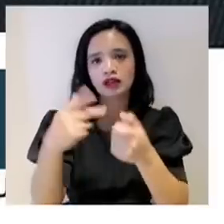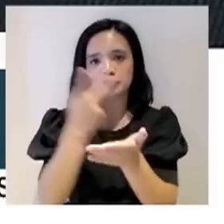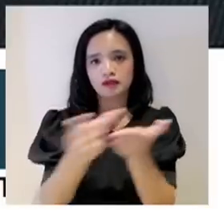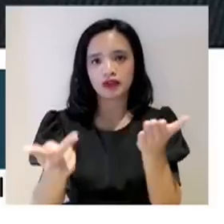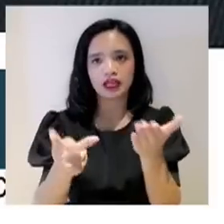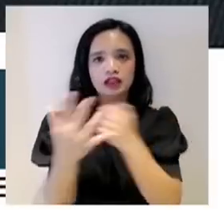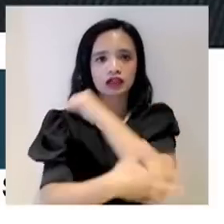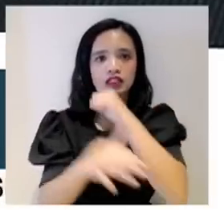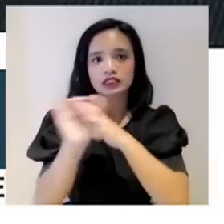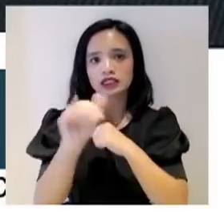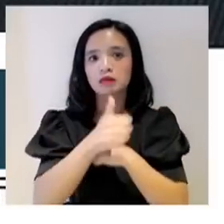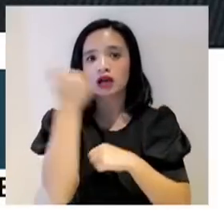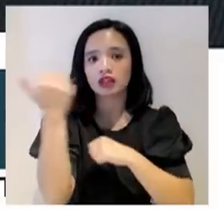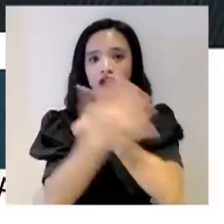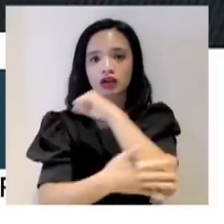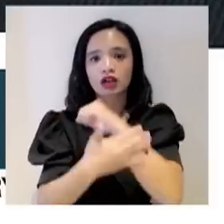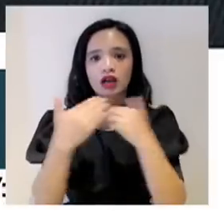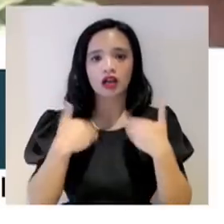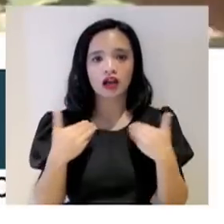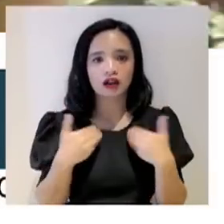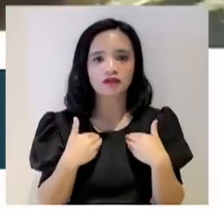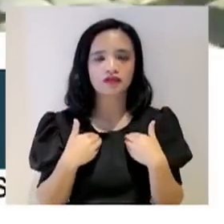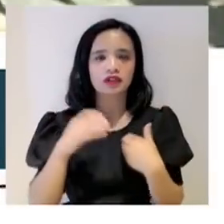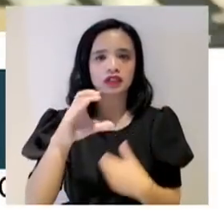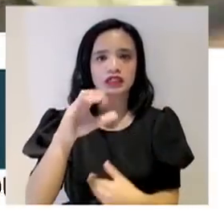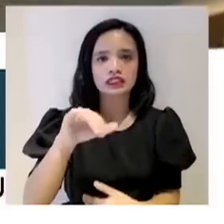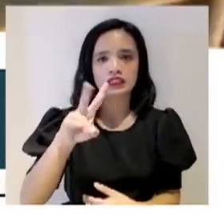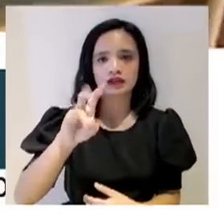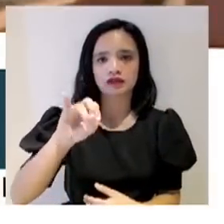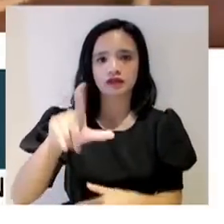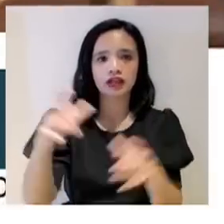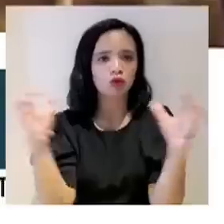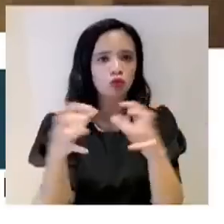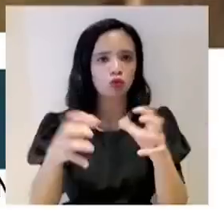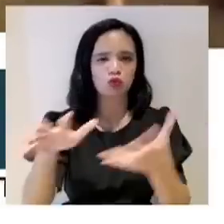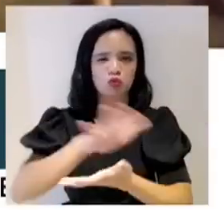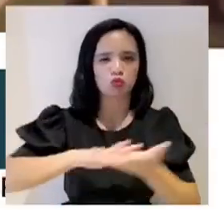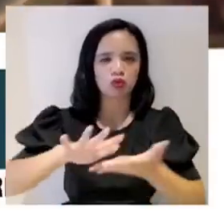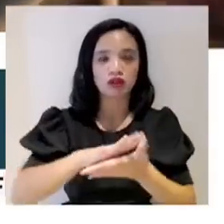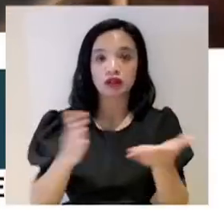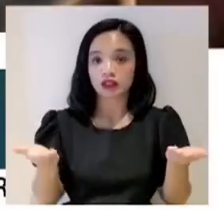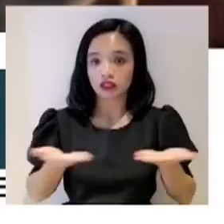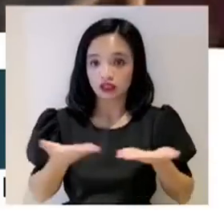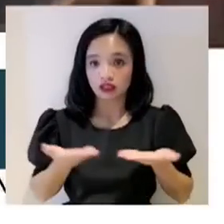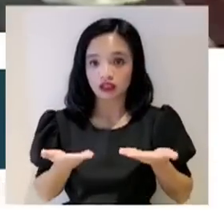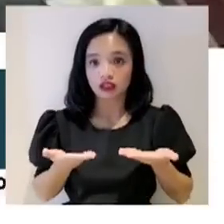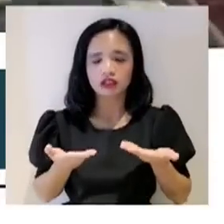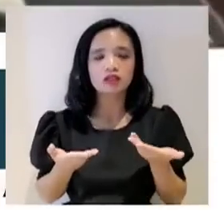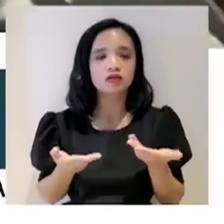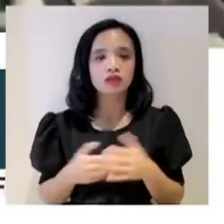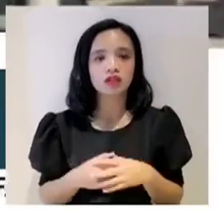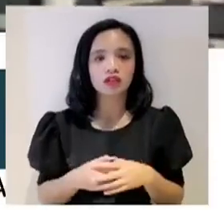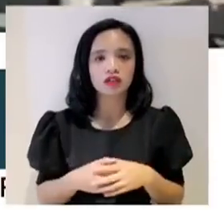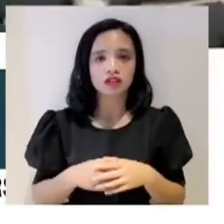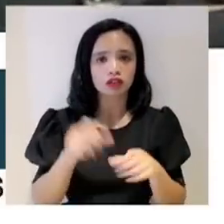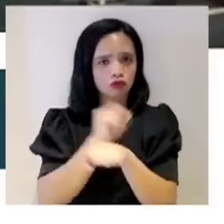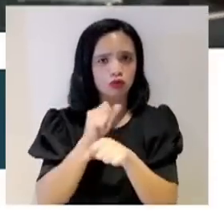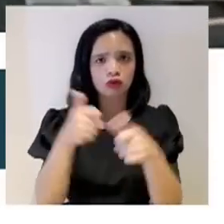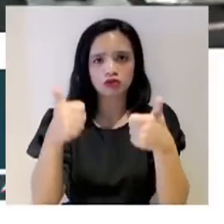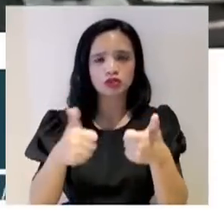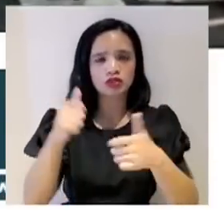na nagkakaroon ng civil war at magulo. No, dito sa atin ay gumagana ang sistema natin.